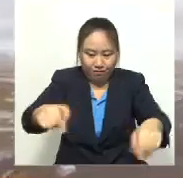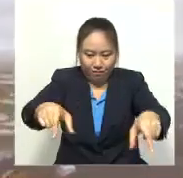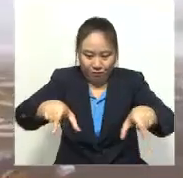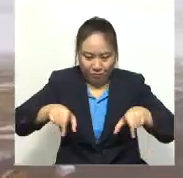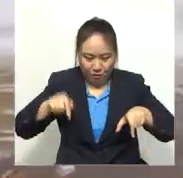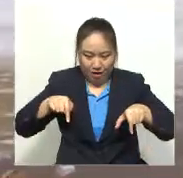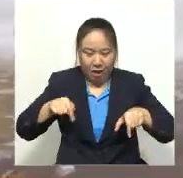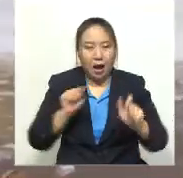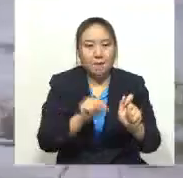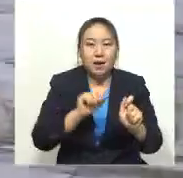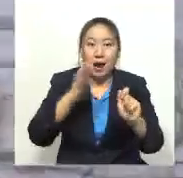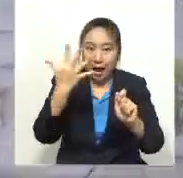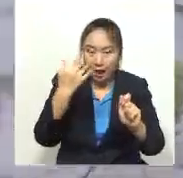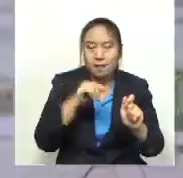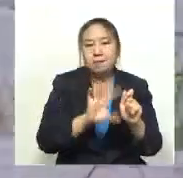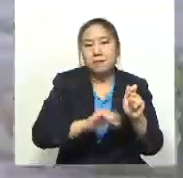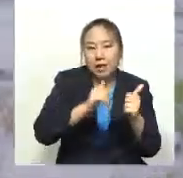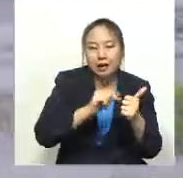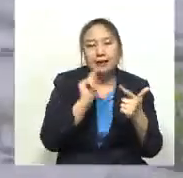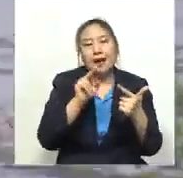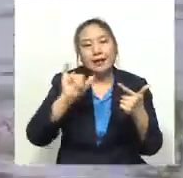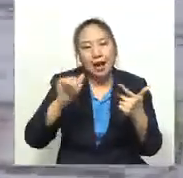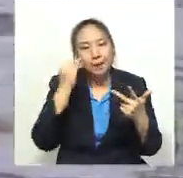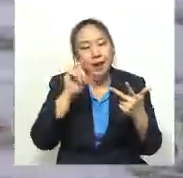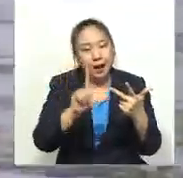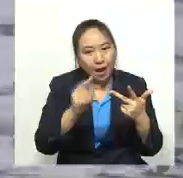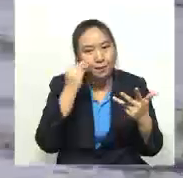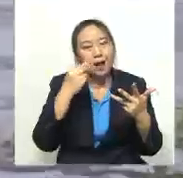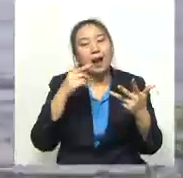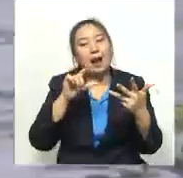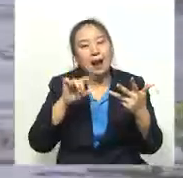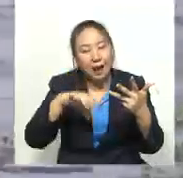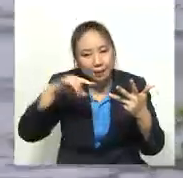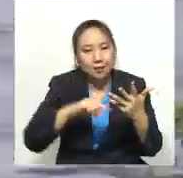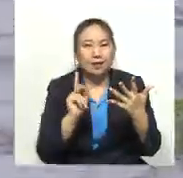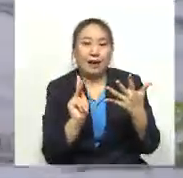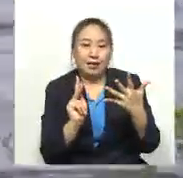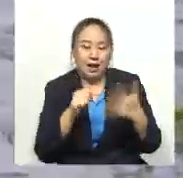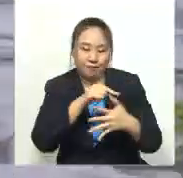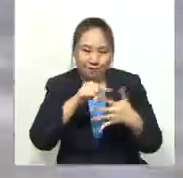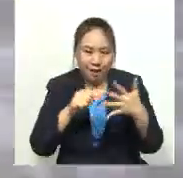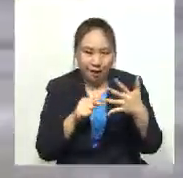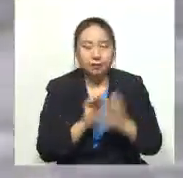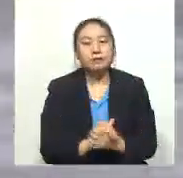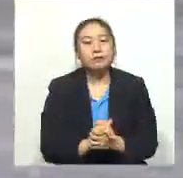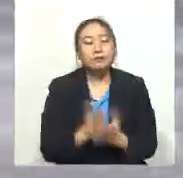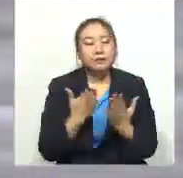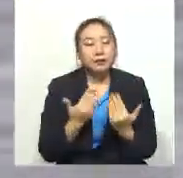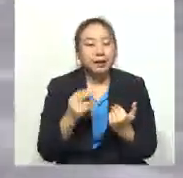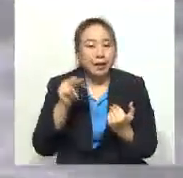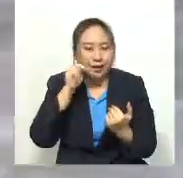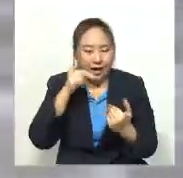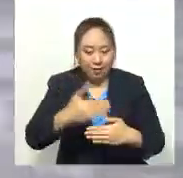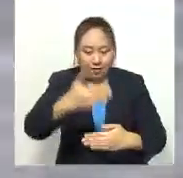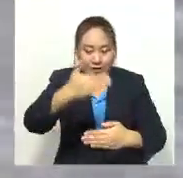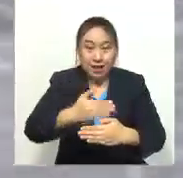อได้แก่อำเภอเมืองอำเภอท่ายางอำเภอบ้านลาดอำเภอบ้านแหลมและอำเภอแก่งกระจานขณะที่ปริมาณน้ำไหลเข้าเขื่อน